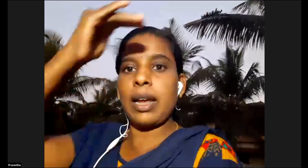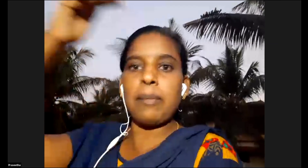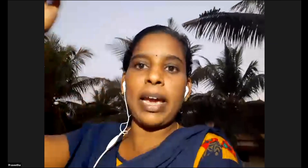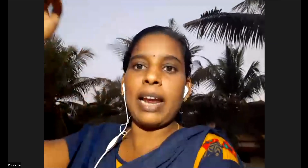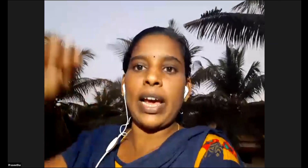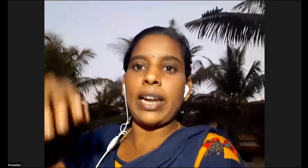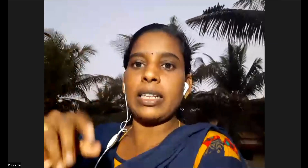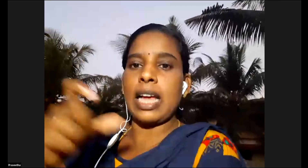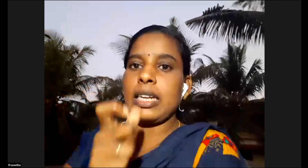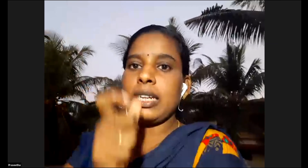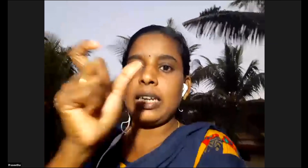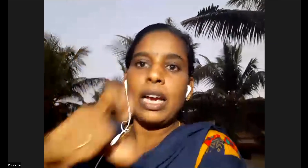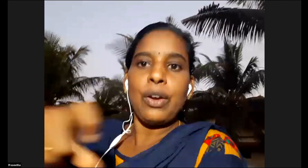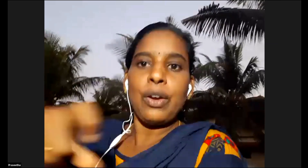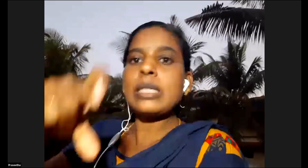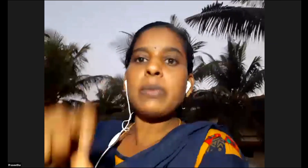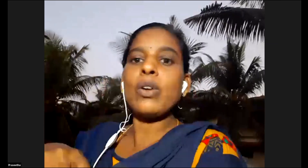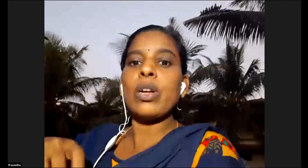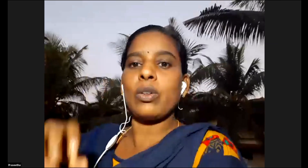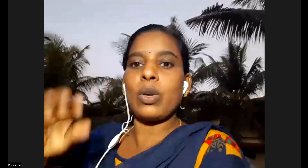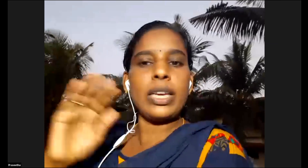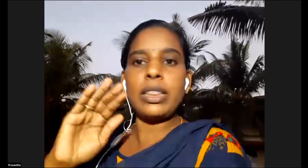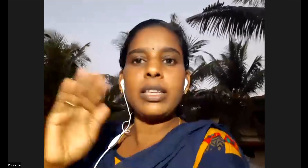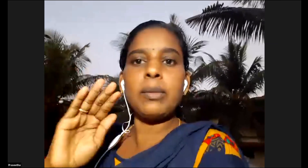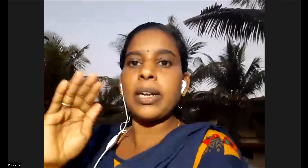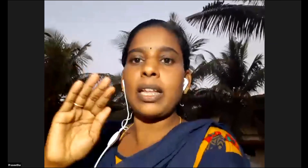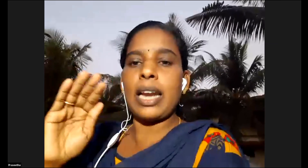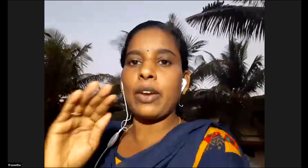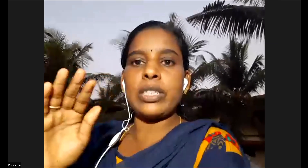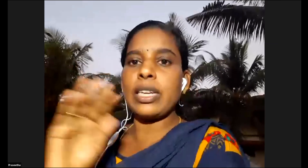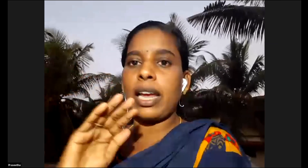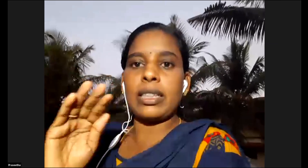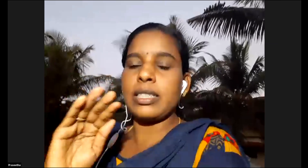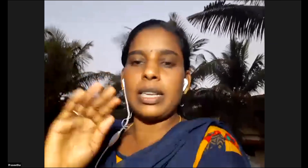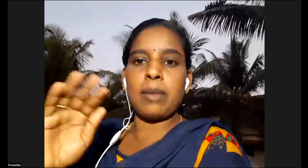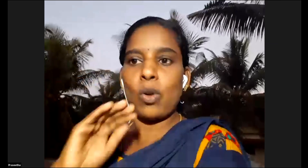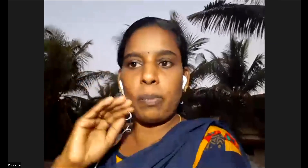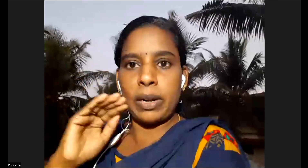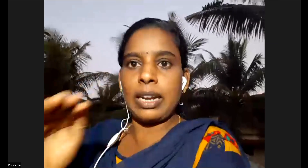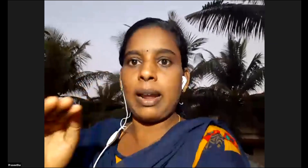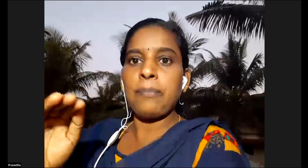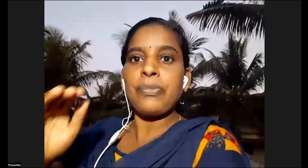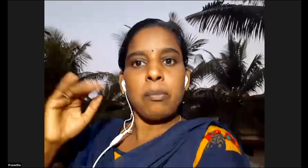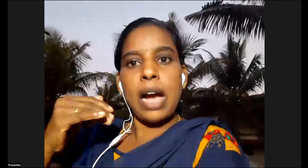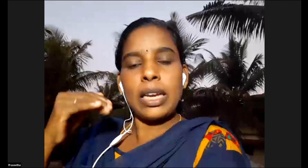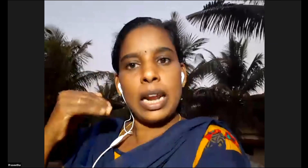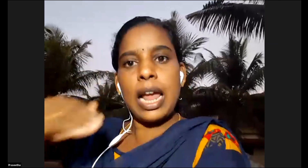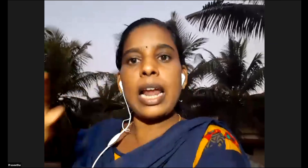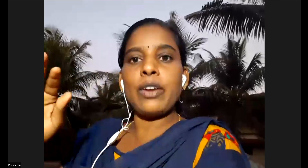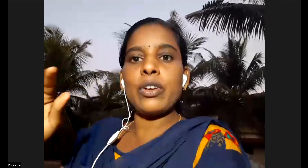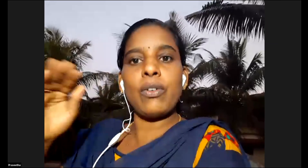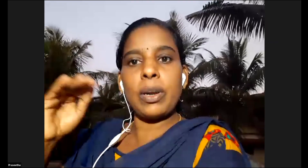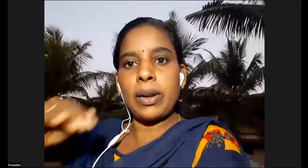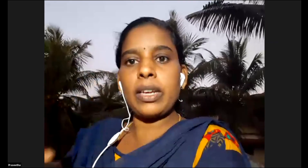കാരണം ഈ മേലെ വരയിടുന്ന സാധനത്തിന് ഫിംഗർ സ്പെല്ലിംഗ് കൊടുക്കാത്തതുകൊണ്ട് ഹിന്ദി എന്ന് പറയുന്ന ലാംഗ്വേജ് കേരളത്തിലെ സിലബസിൽ ഉൾപ്പെടുത്തിയിട്ടില്ല. ബാക്കി